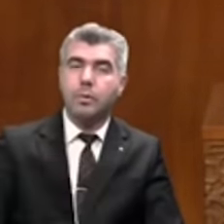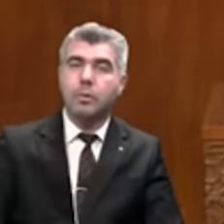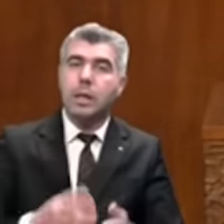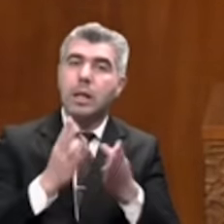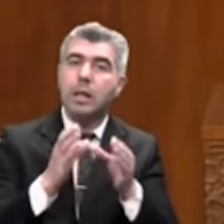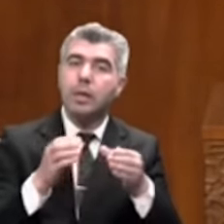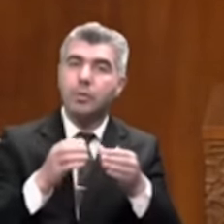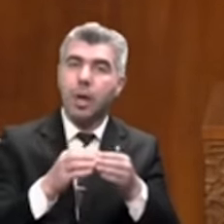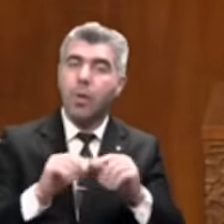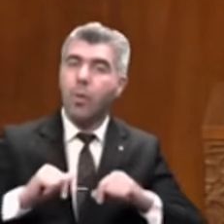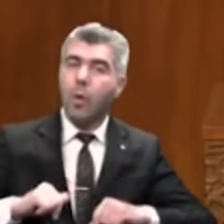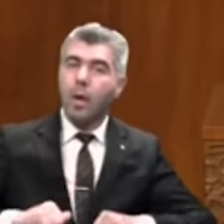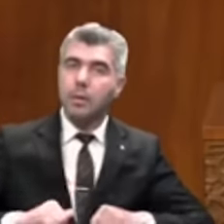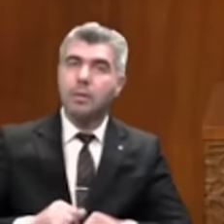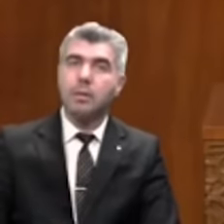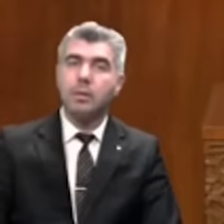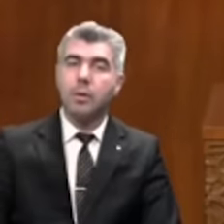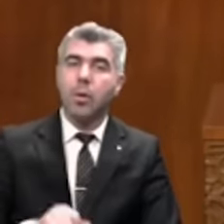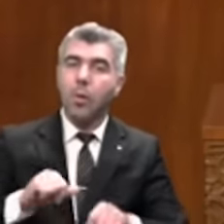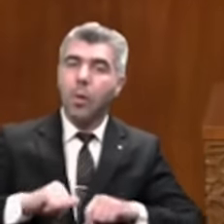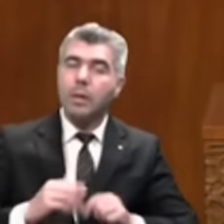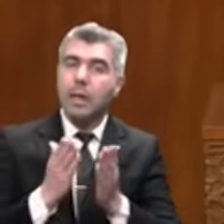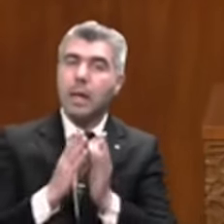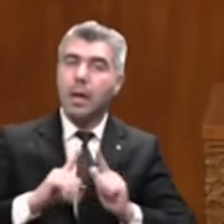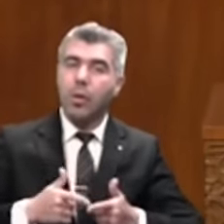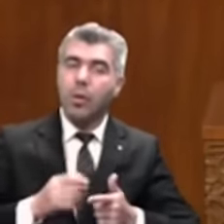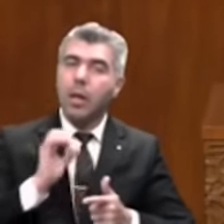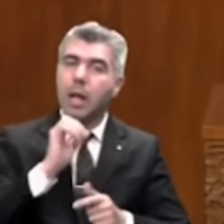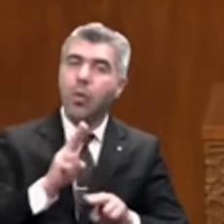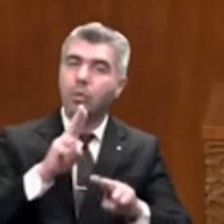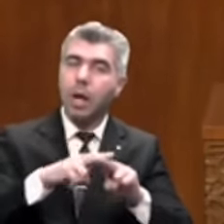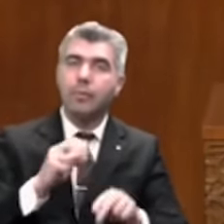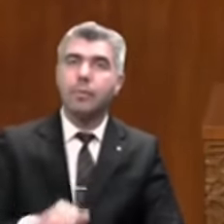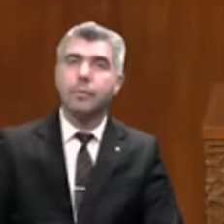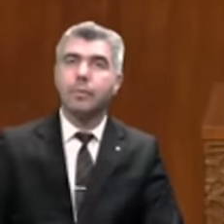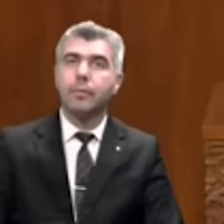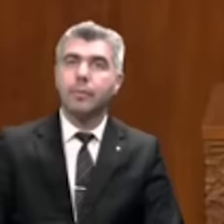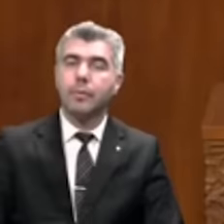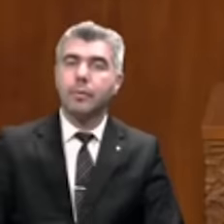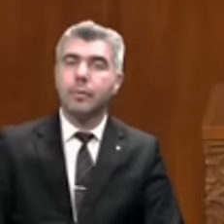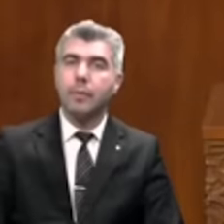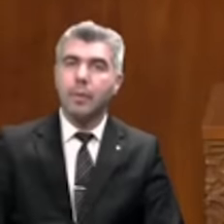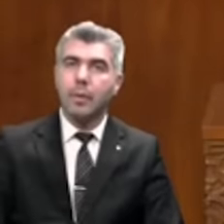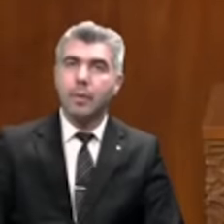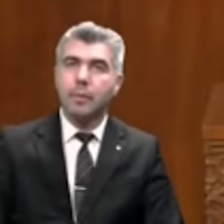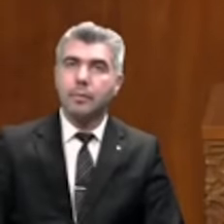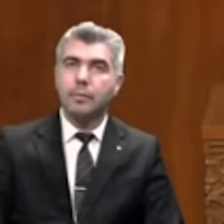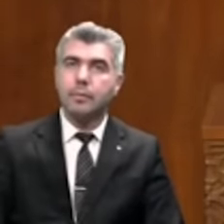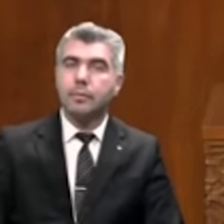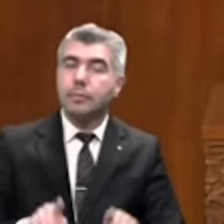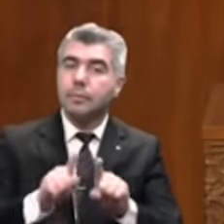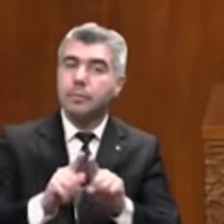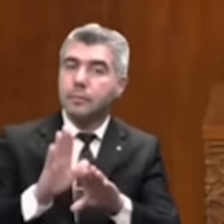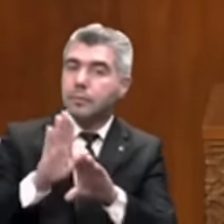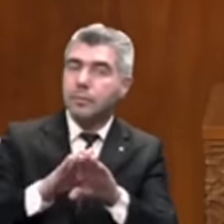كاينه عند السيد وزير ديال التعليم، هو اللي متكلف. انا ما يمكن لي الا نطلب من